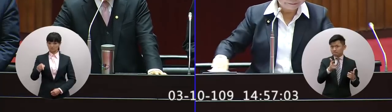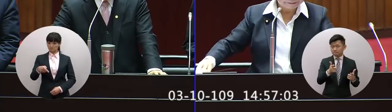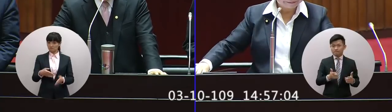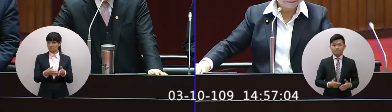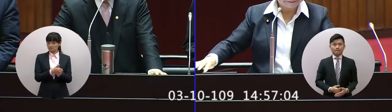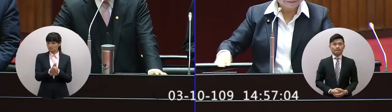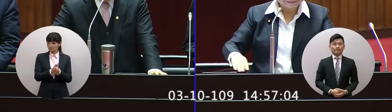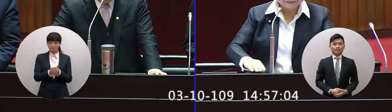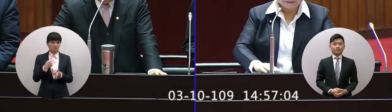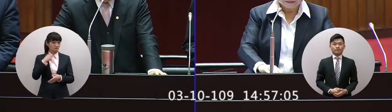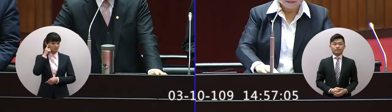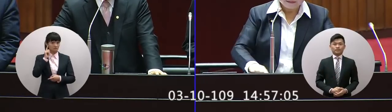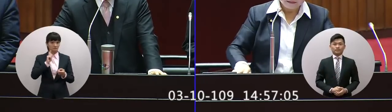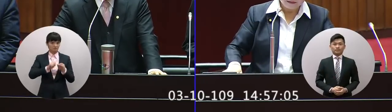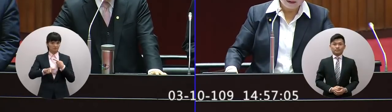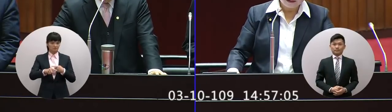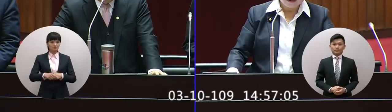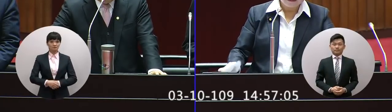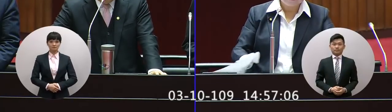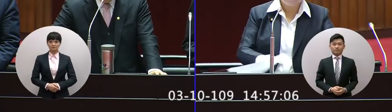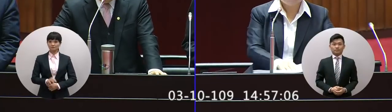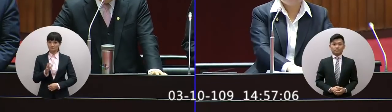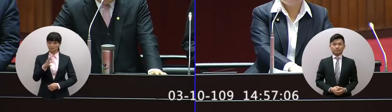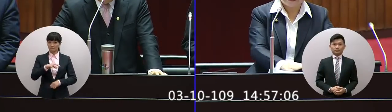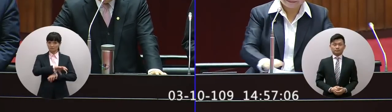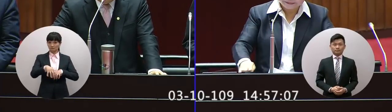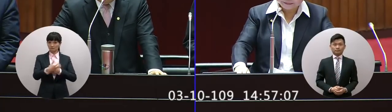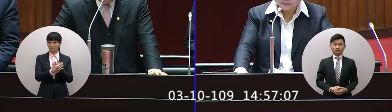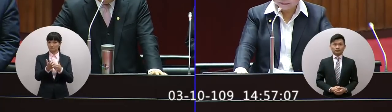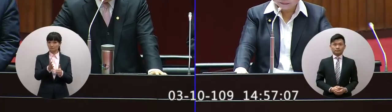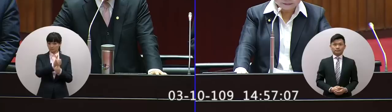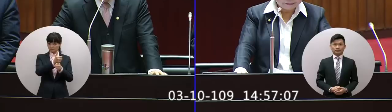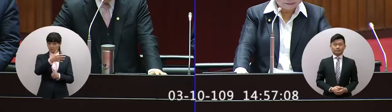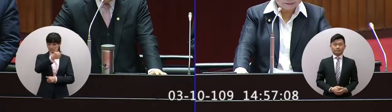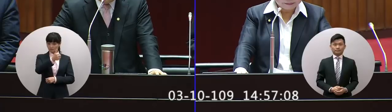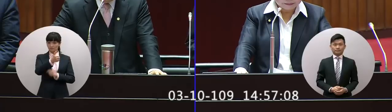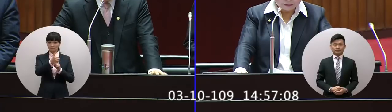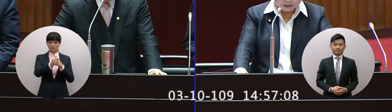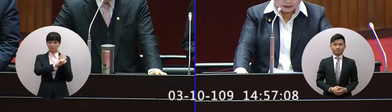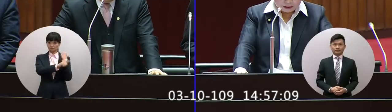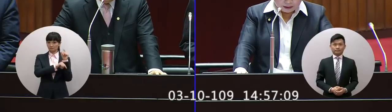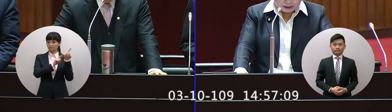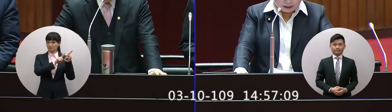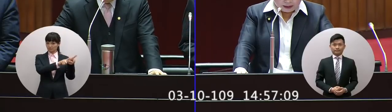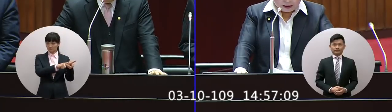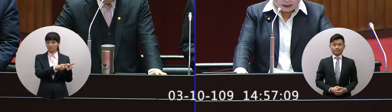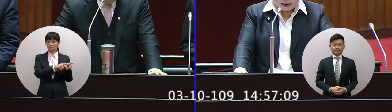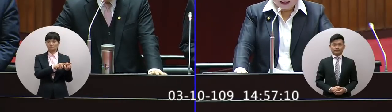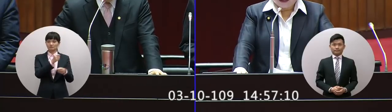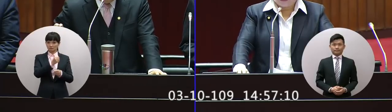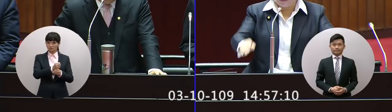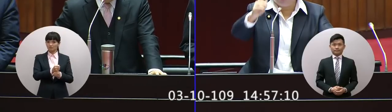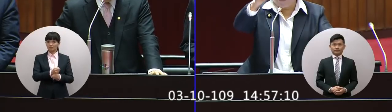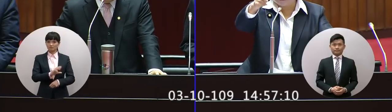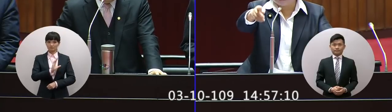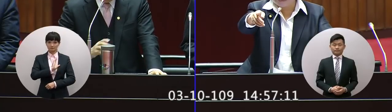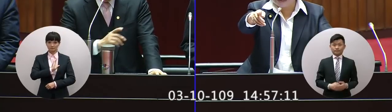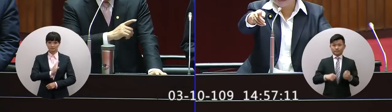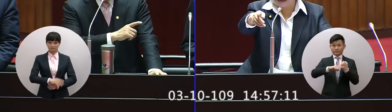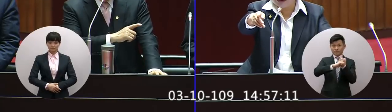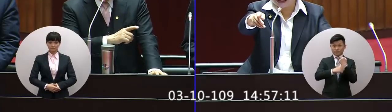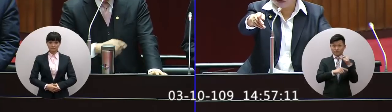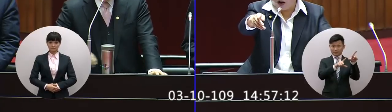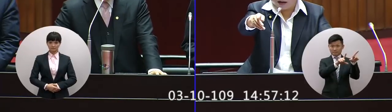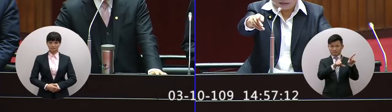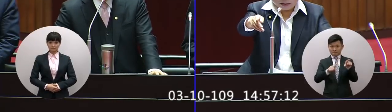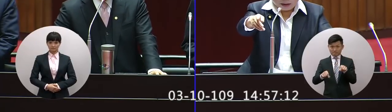求不合理而且不对，因为环保署长依法行政，而且因为环保署的要求， 依法行